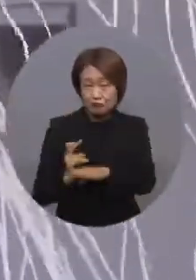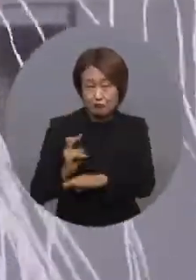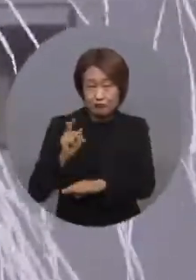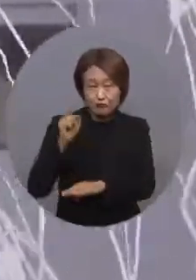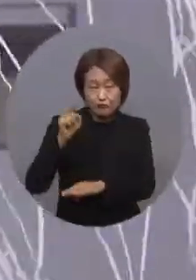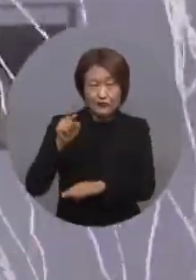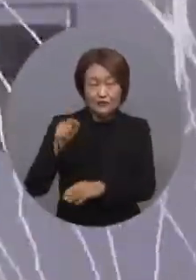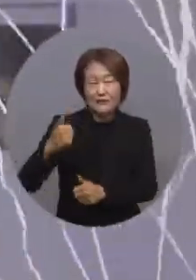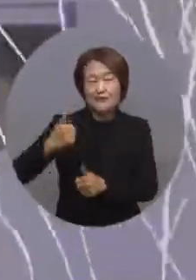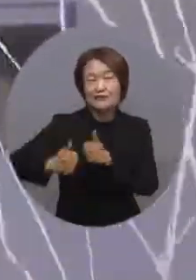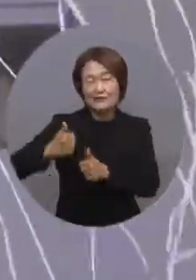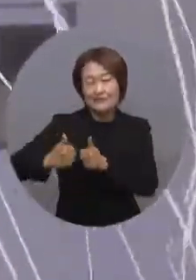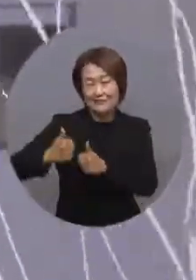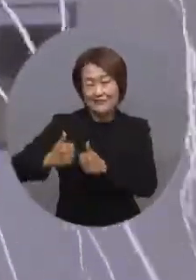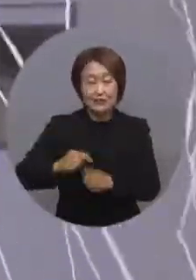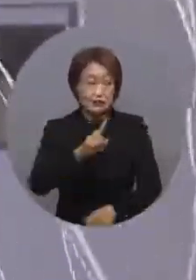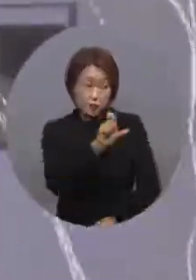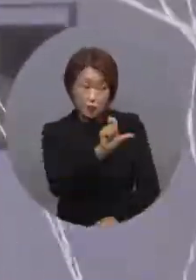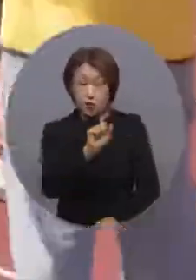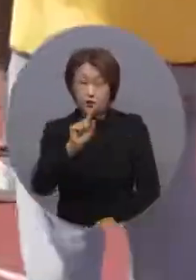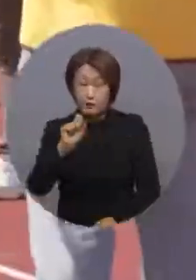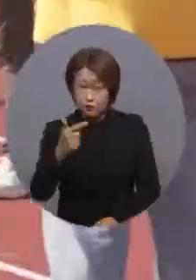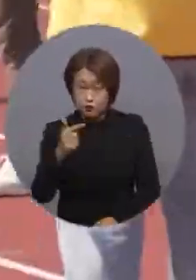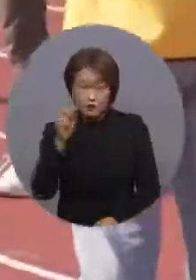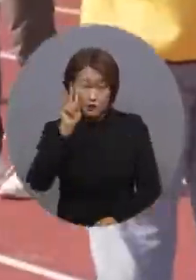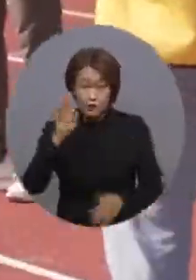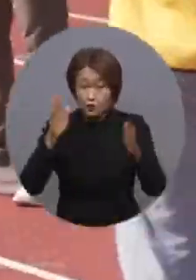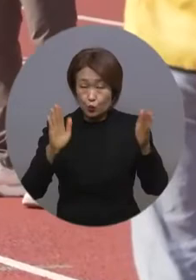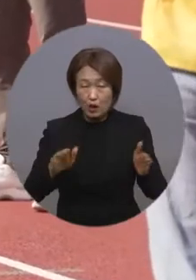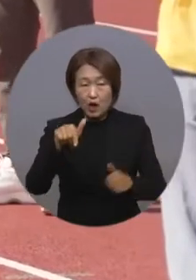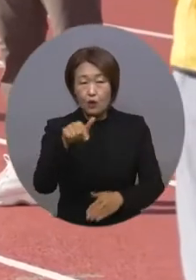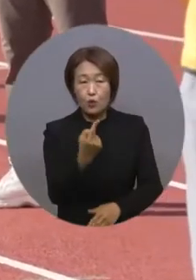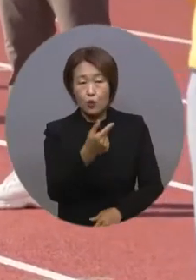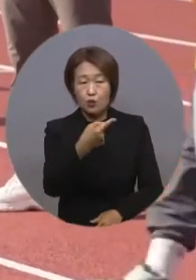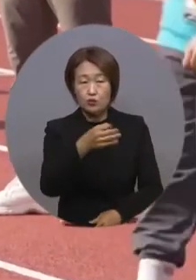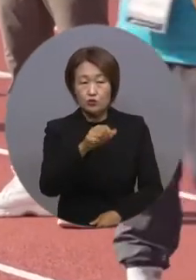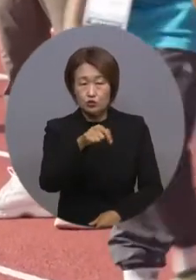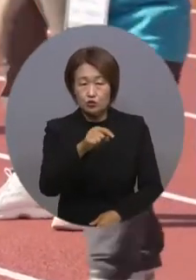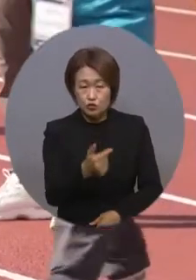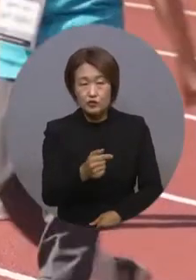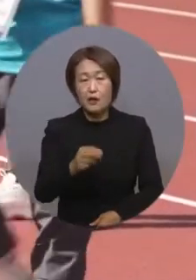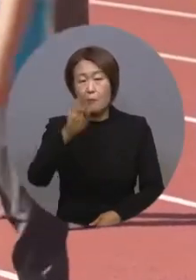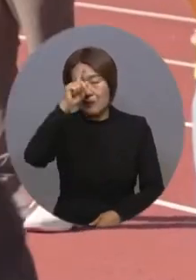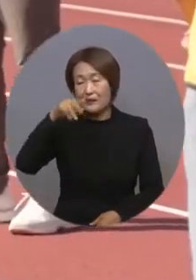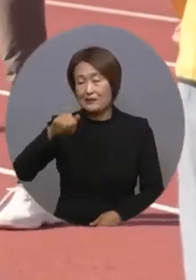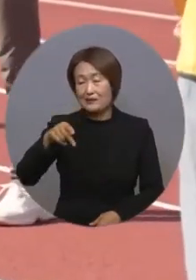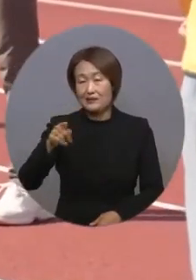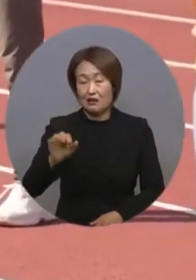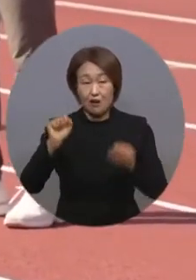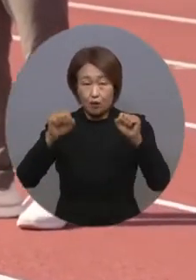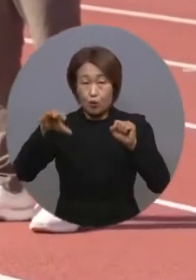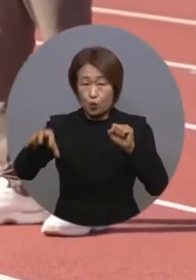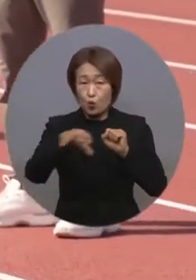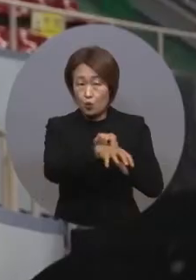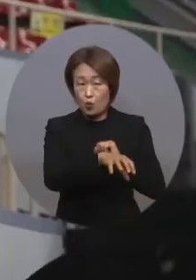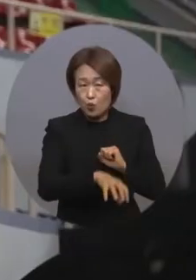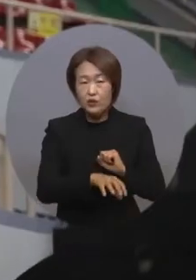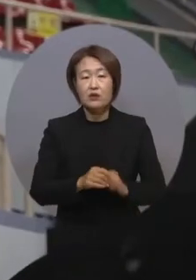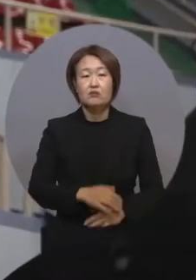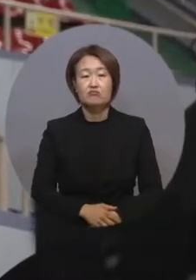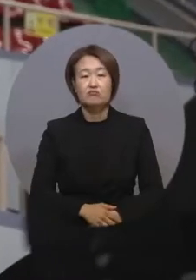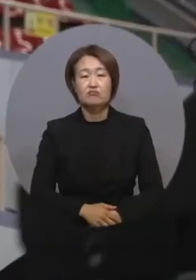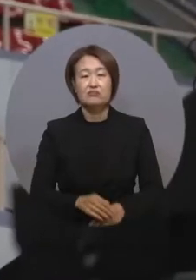전국항공우주과학경진대회가 지난 15일과 16일 양일간 공운군 박지성 공설운동장과 파령체육관에서 열렸습니다.